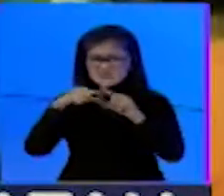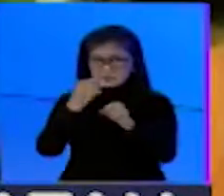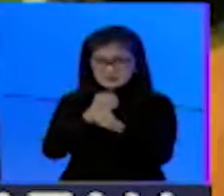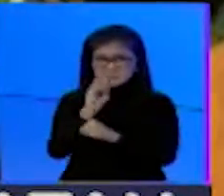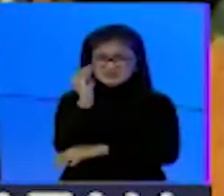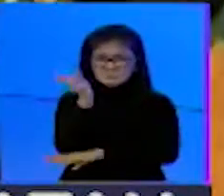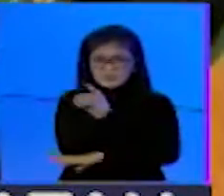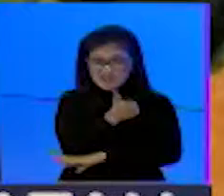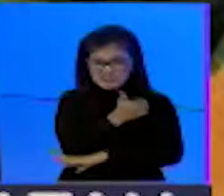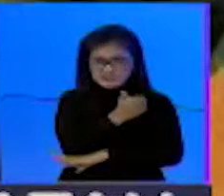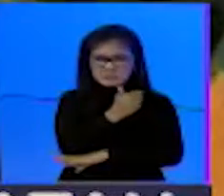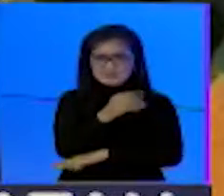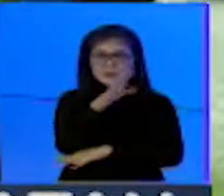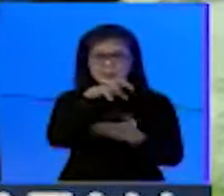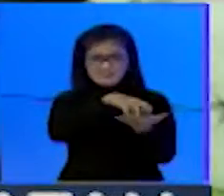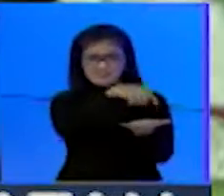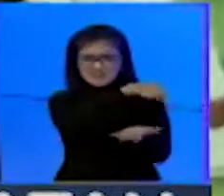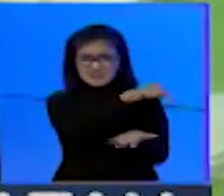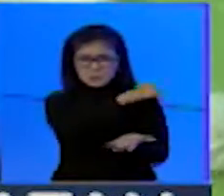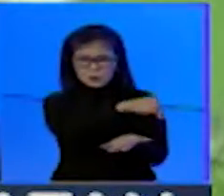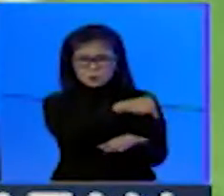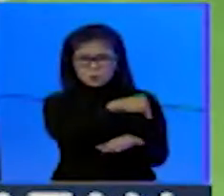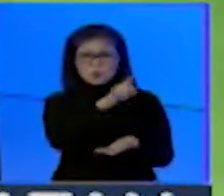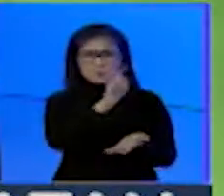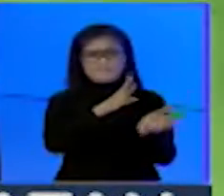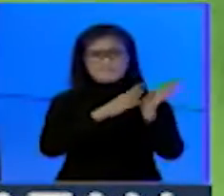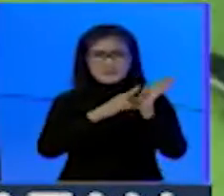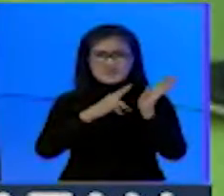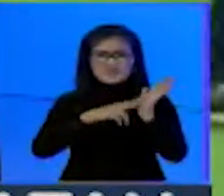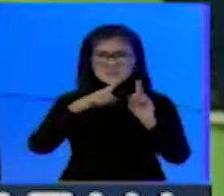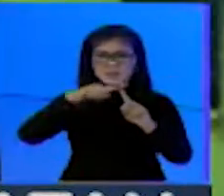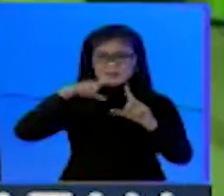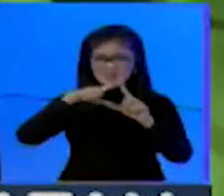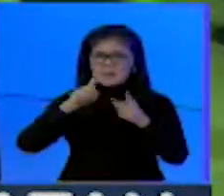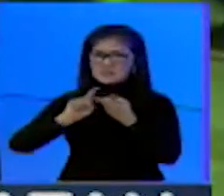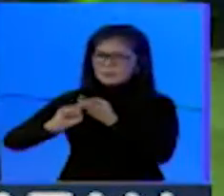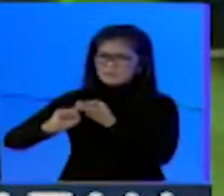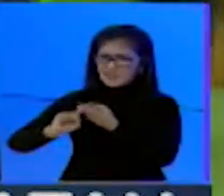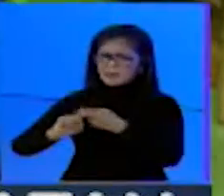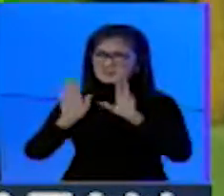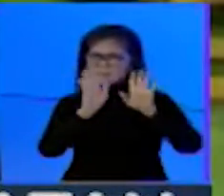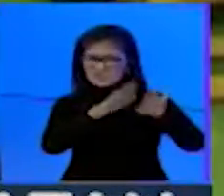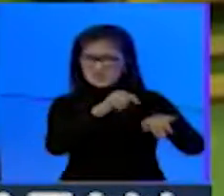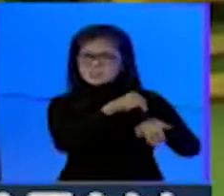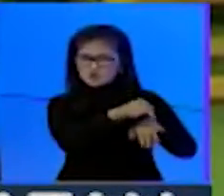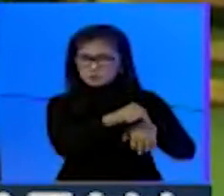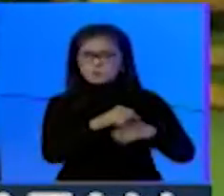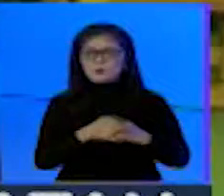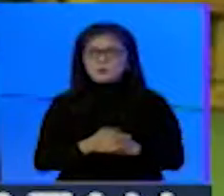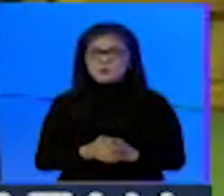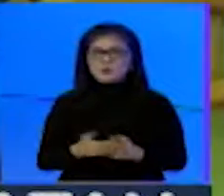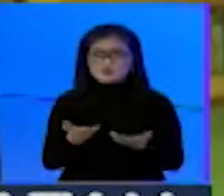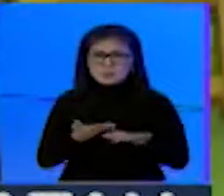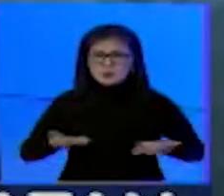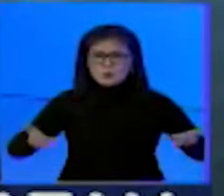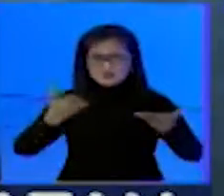ini merupakan tempat tinggal Meta sehari-hari bersama dengan kawan-kawannya di kawasan pinggiran Jakarta Barat. Kerasnya kehidupan dan